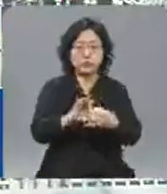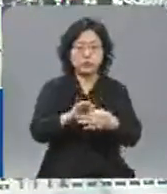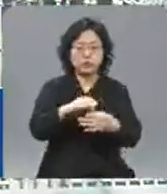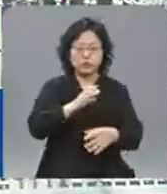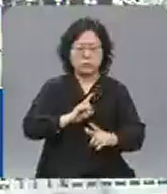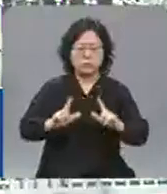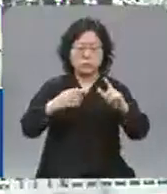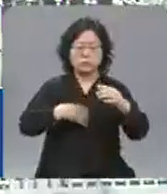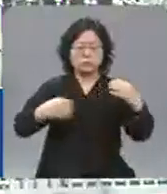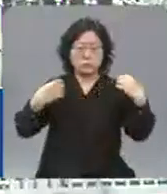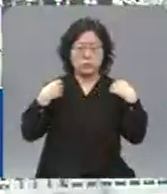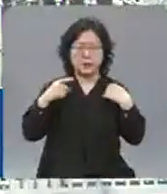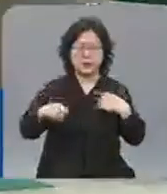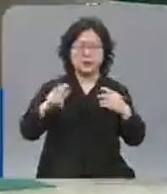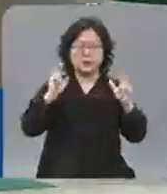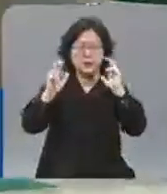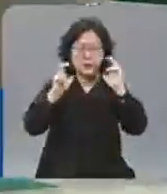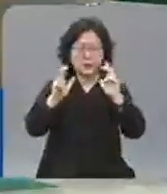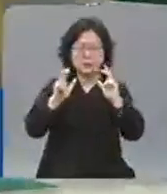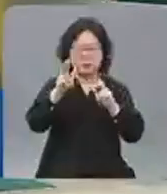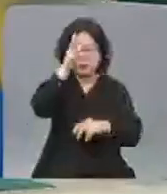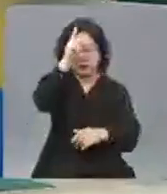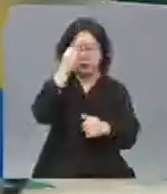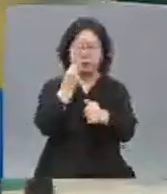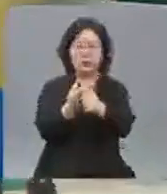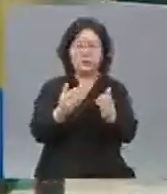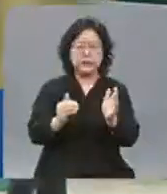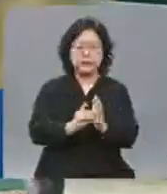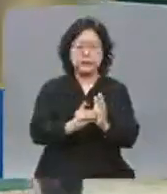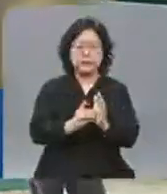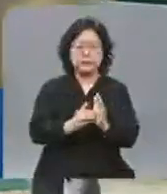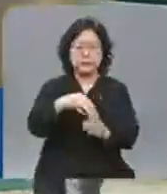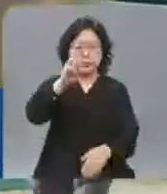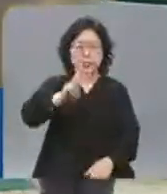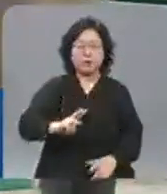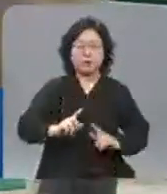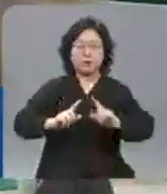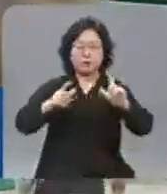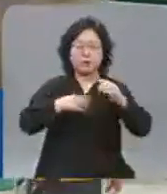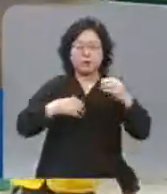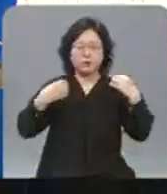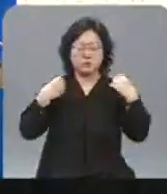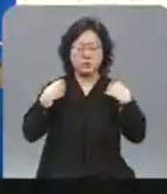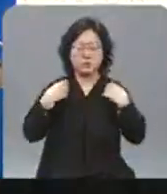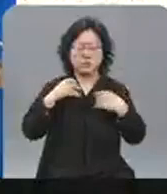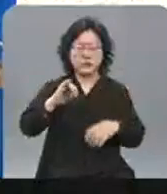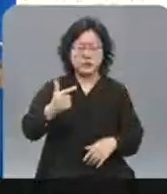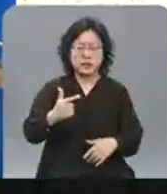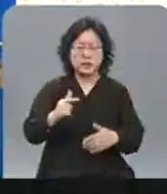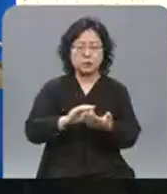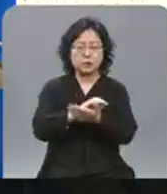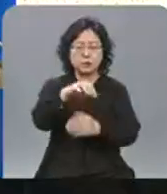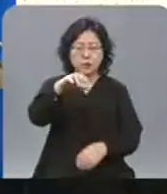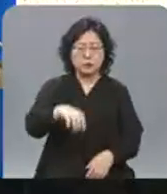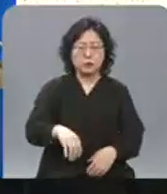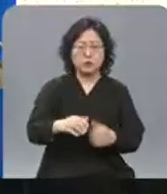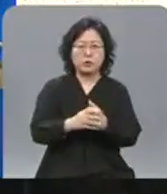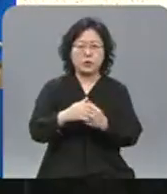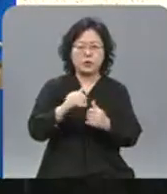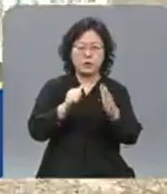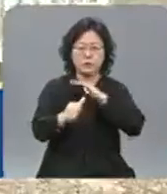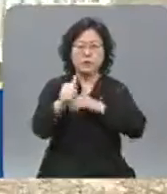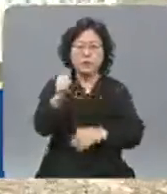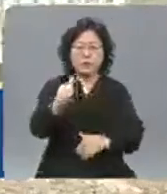광주시 동구가 해당 사업자를 경찰에 고발했습니다. 광주 동구는 지산유원지 놀이시설 운영업체 대표